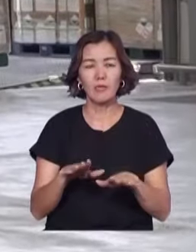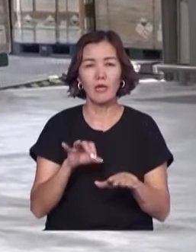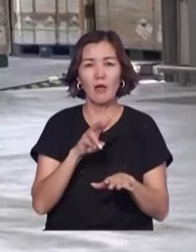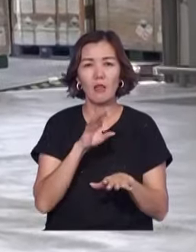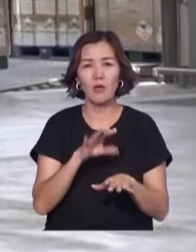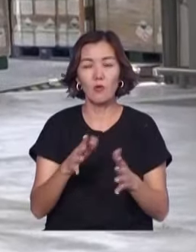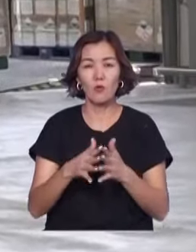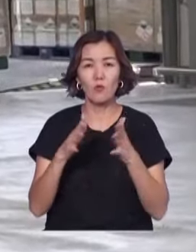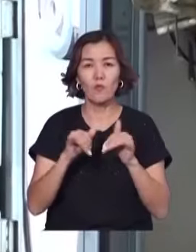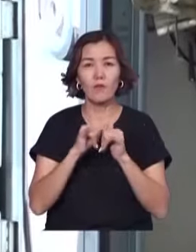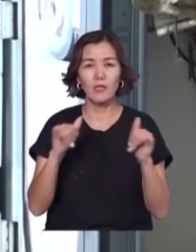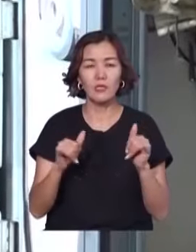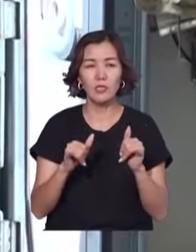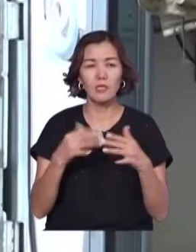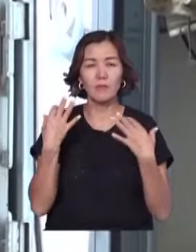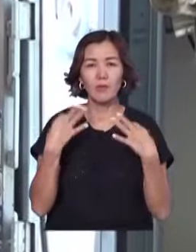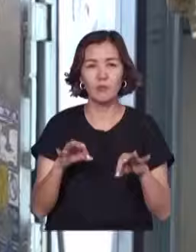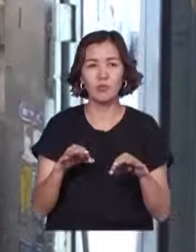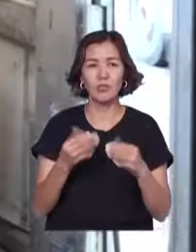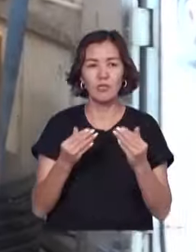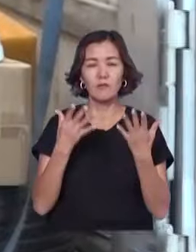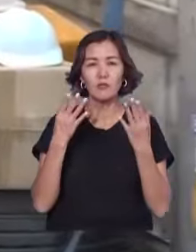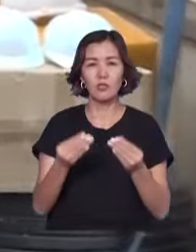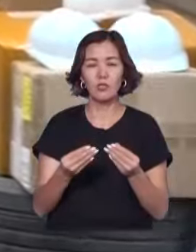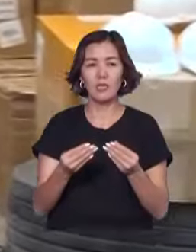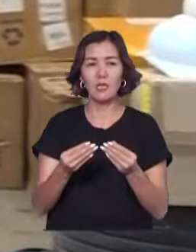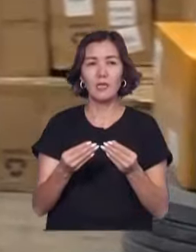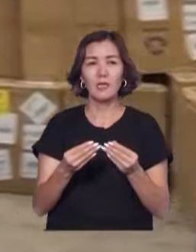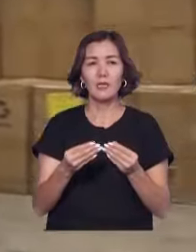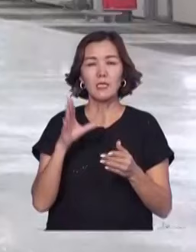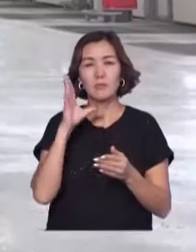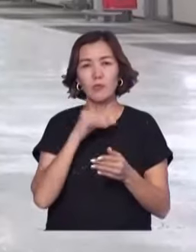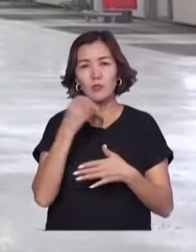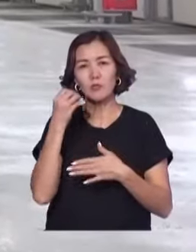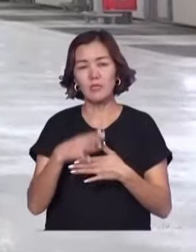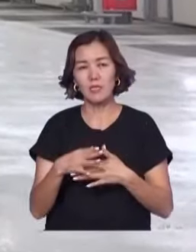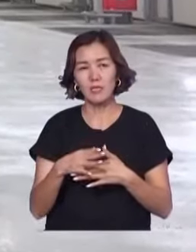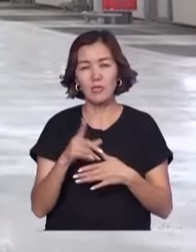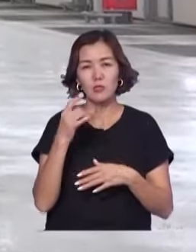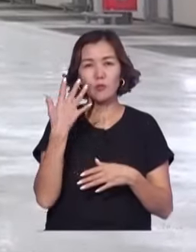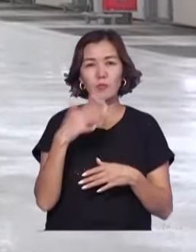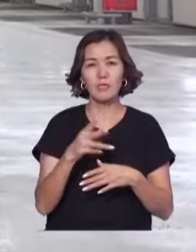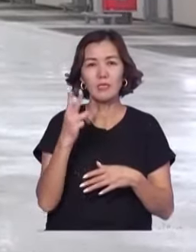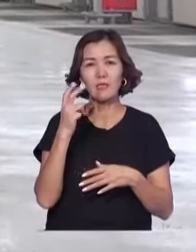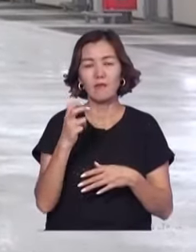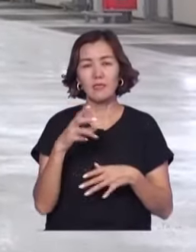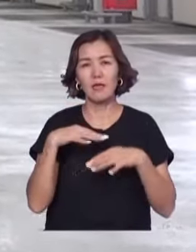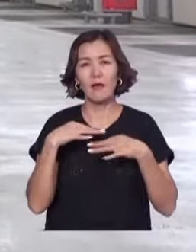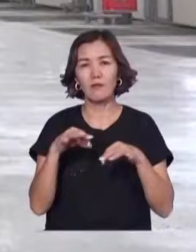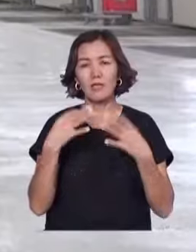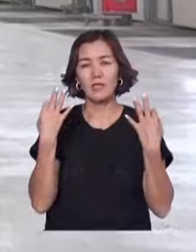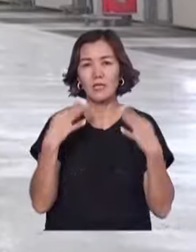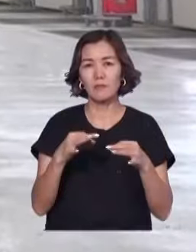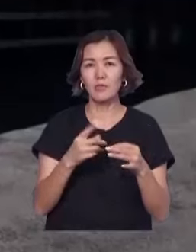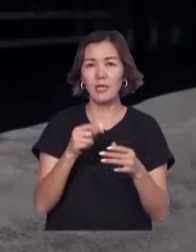и увеличению пропускной способности. На сегодняшний день пропускная способность центра составляет 150-200 автотранспортных